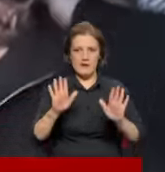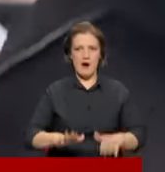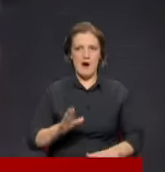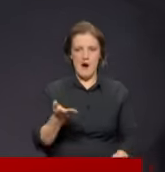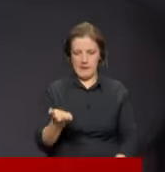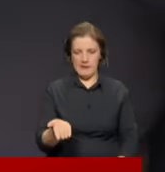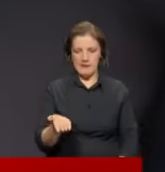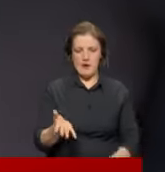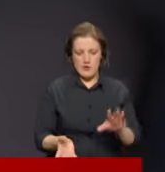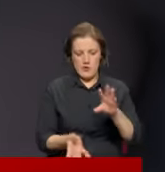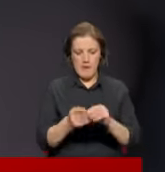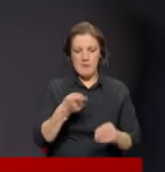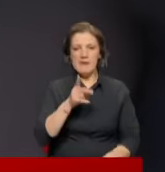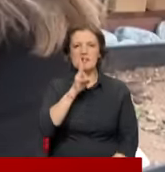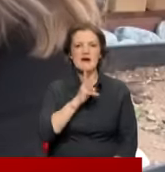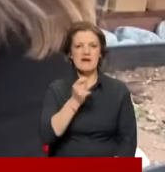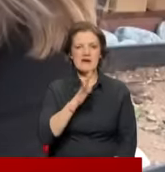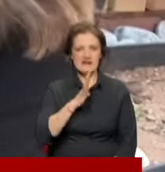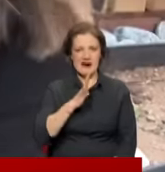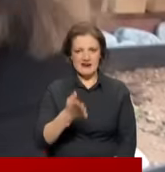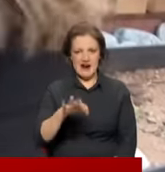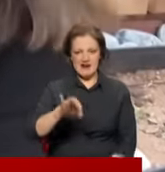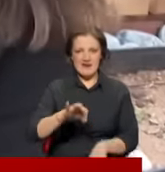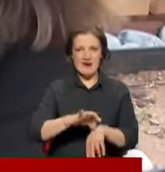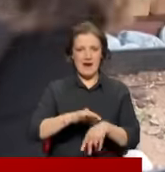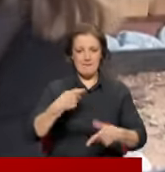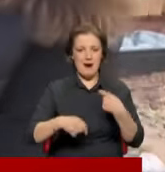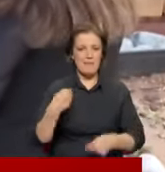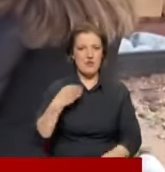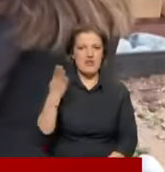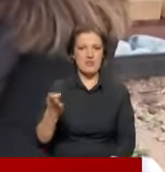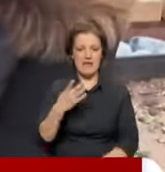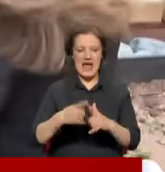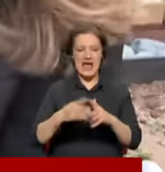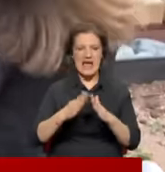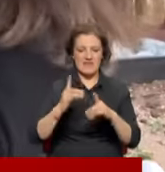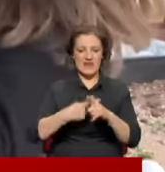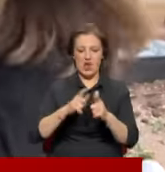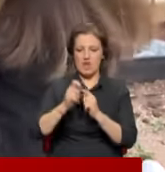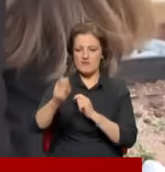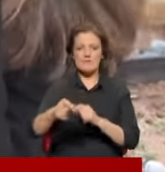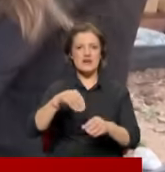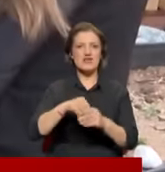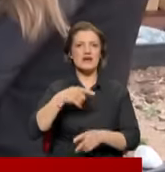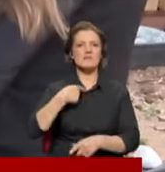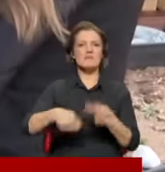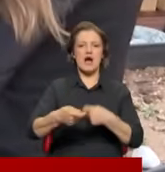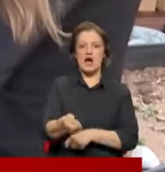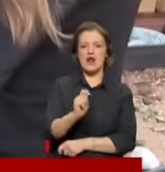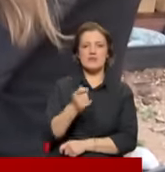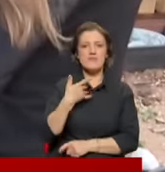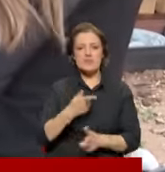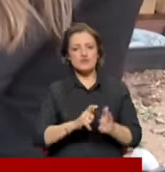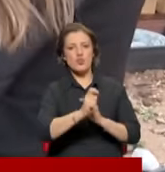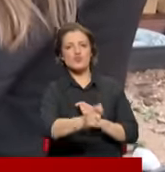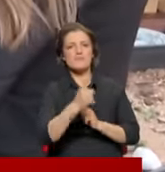aldığım maaştan hepsi bu. Toplasak 1200 lira param 1200. Var. Hatta şu anda da bankaya da borçlandım. Ev kirasını vermek için kredi çektim mecburen. Nasıl yatıracağım? Ben bu